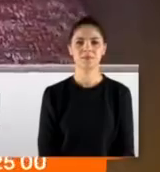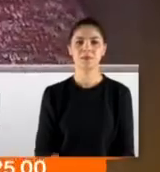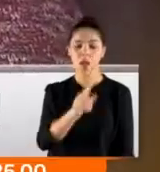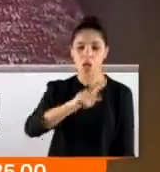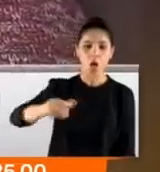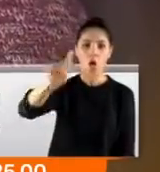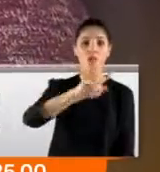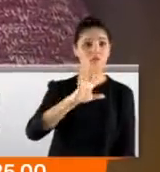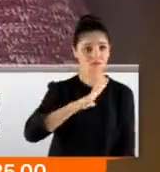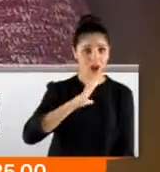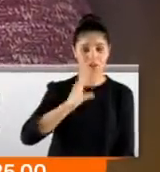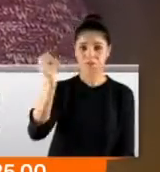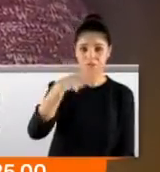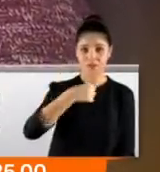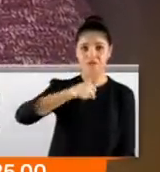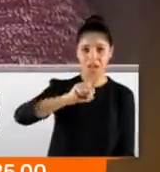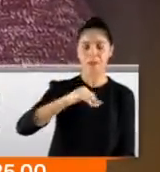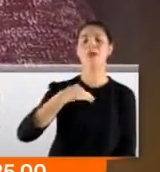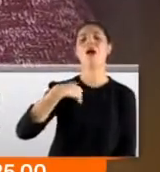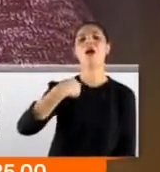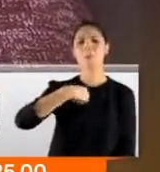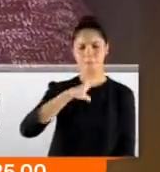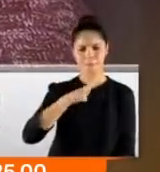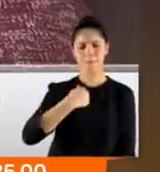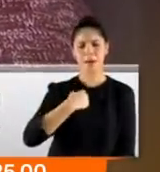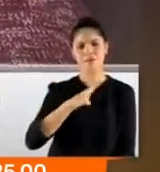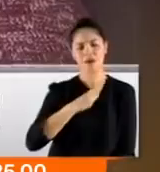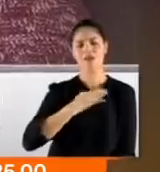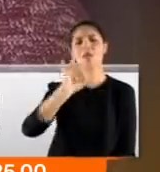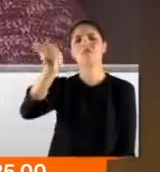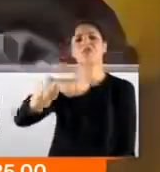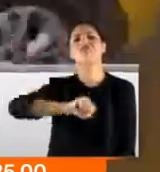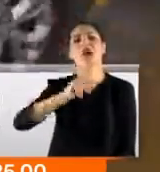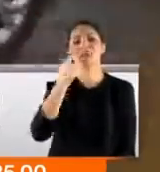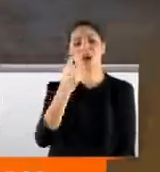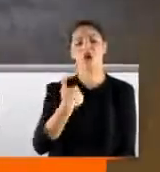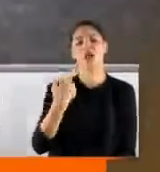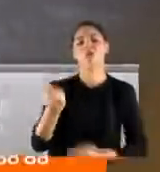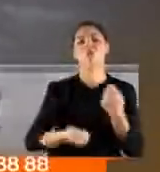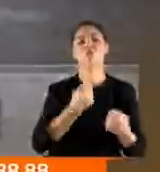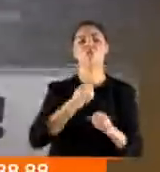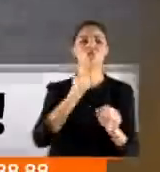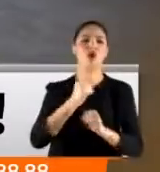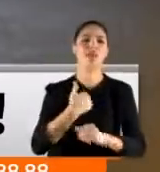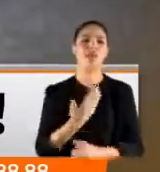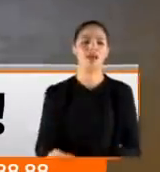Onlarda varsa bana, bende varsa onlara bulaşmasın diye uğraşıyorum.